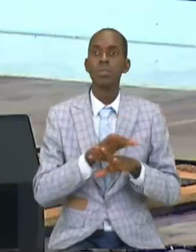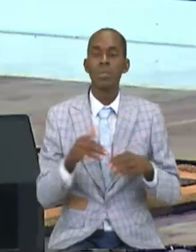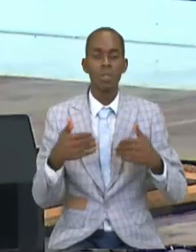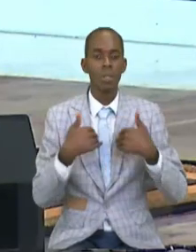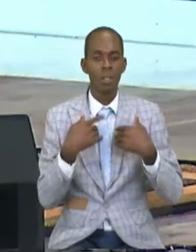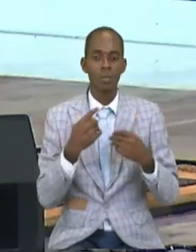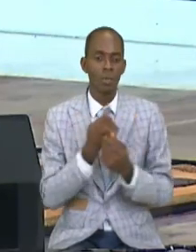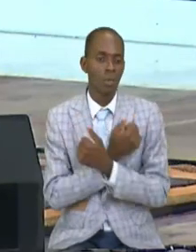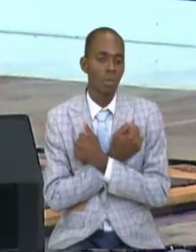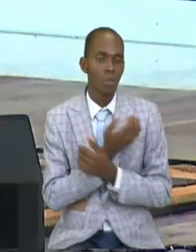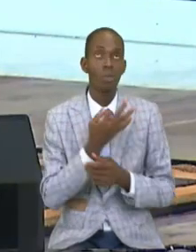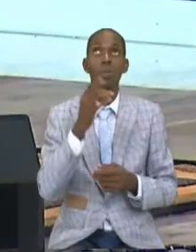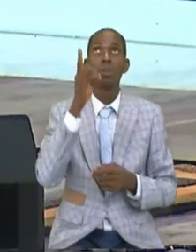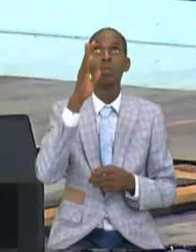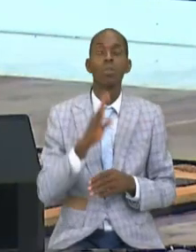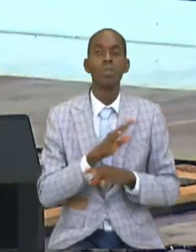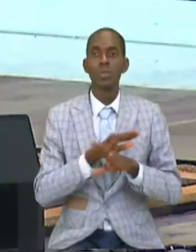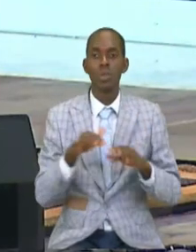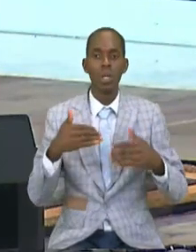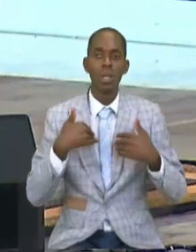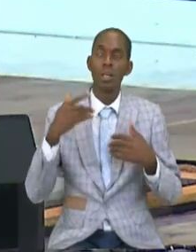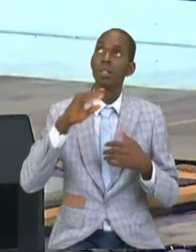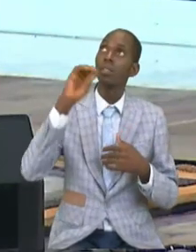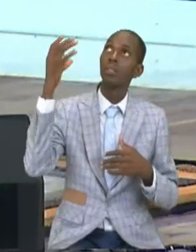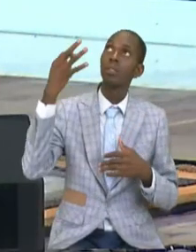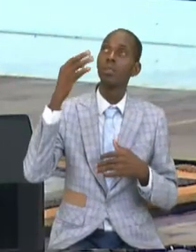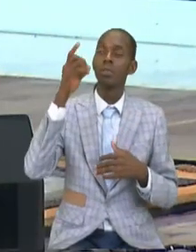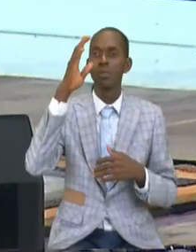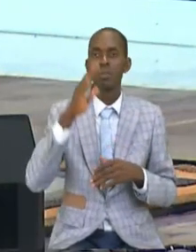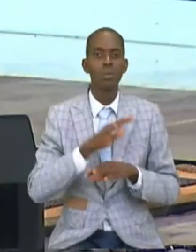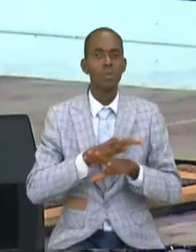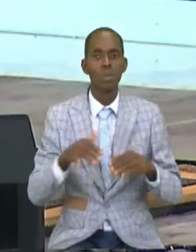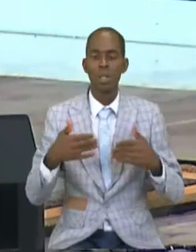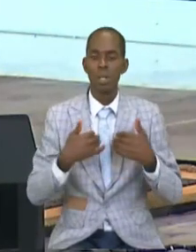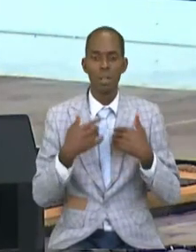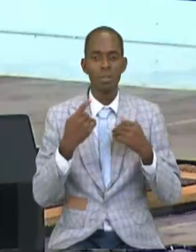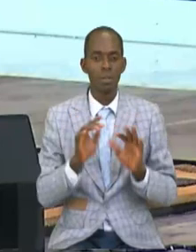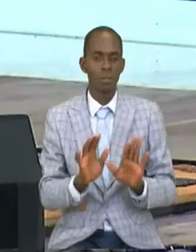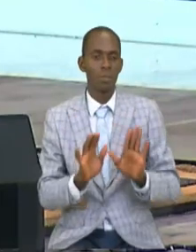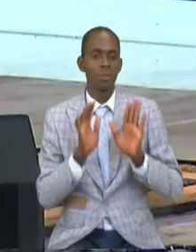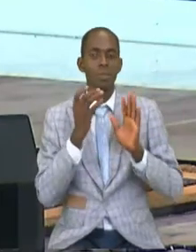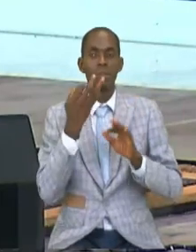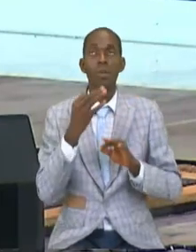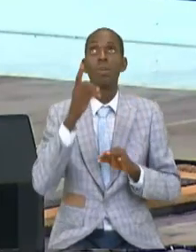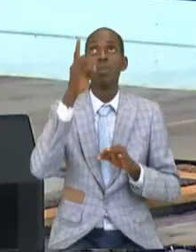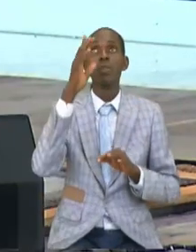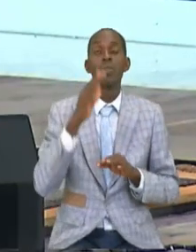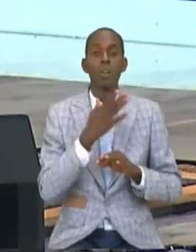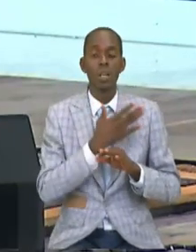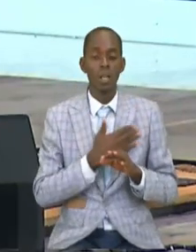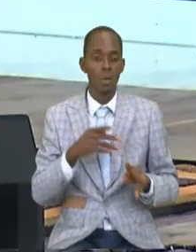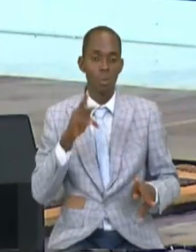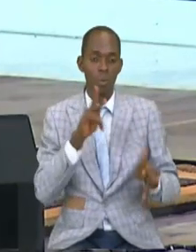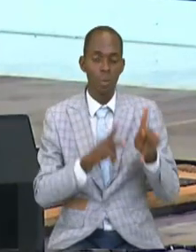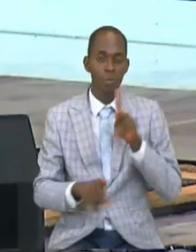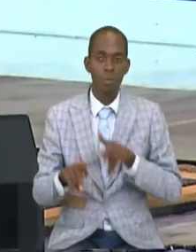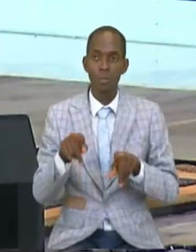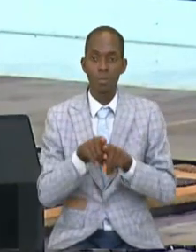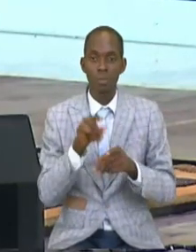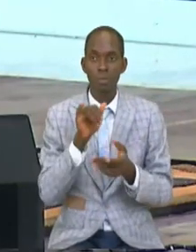d'impieux, il n'a pas l'amour de Dieu, il n'a pas la grâce de Dieu, il n'a pas la crainte de Dieu, et une